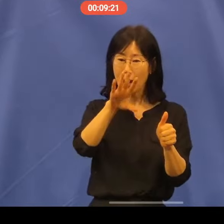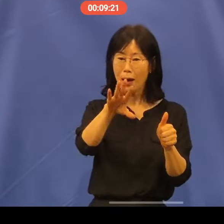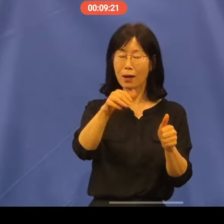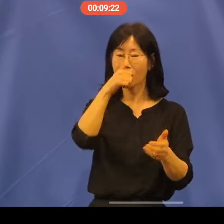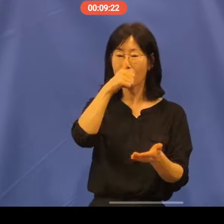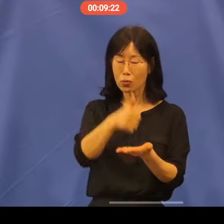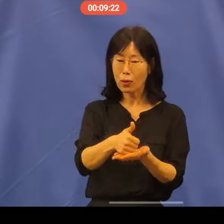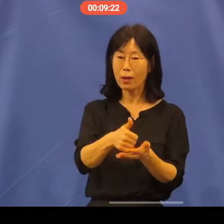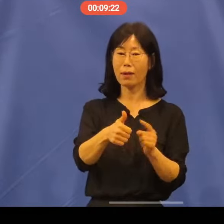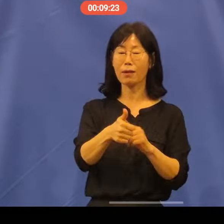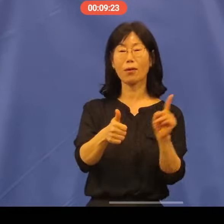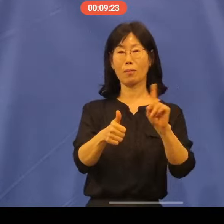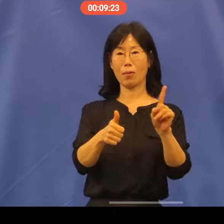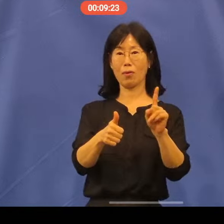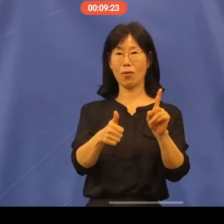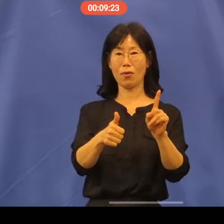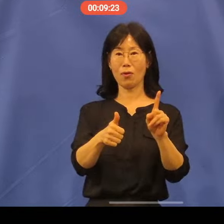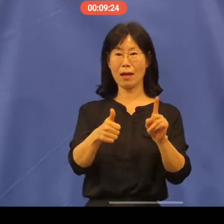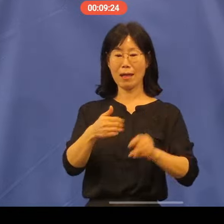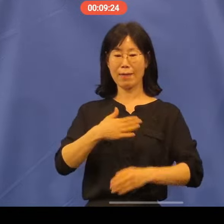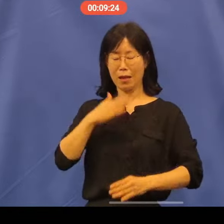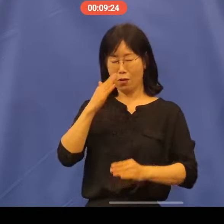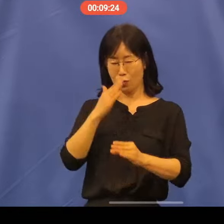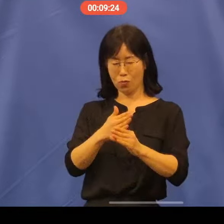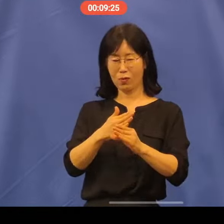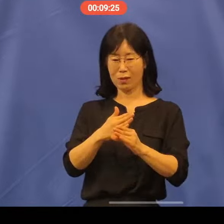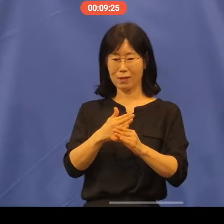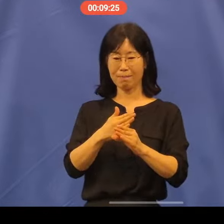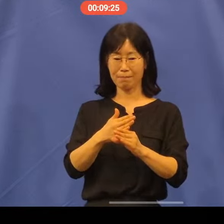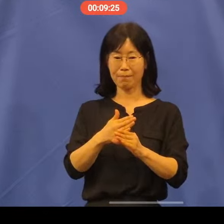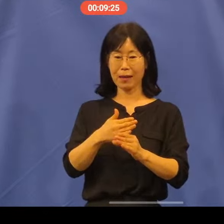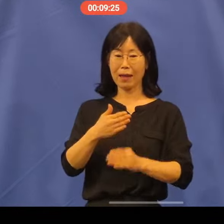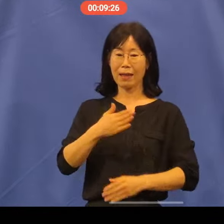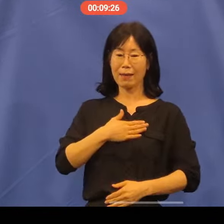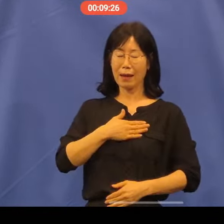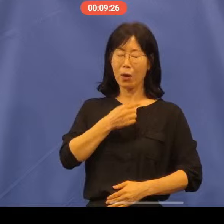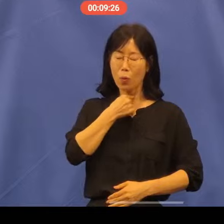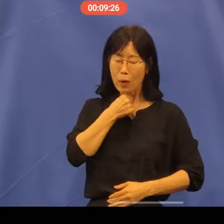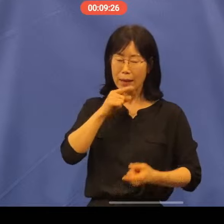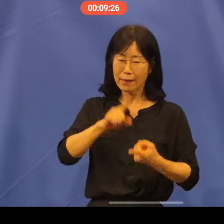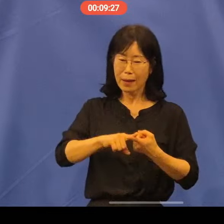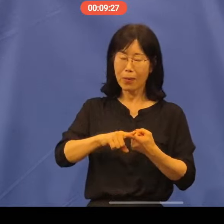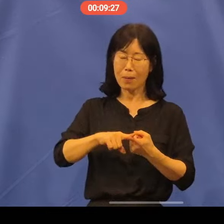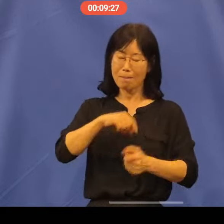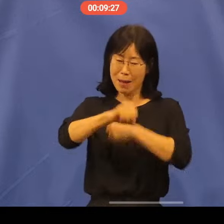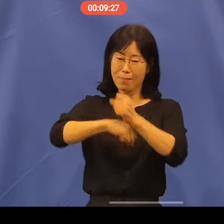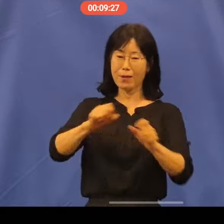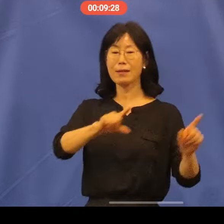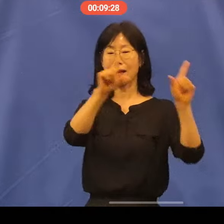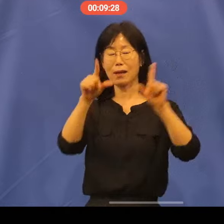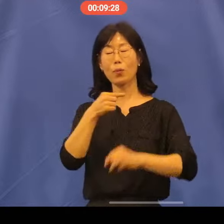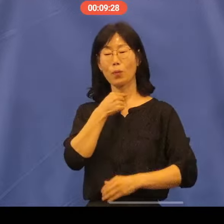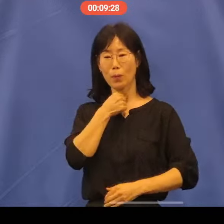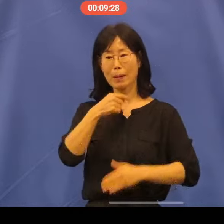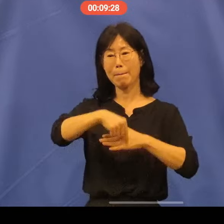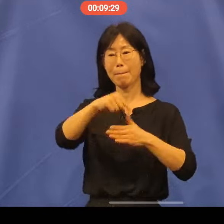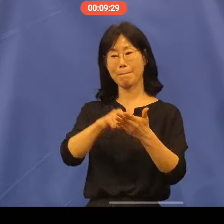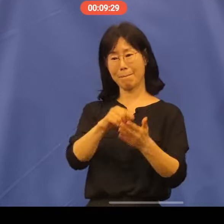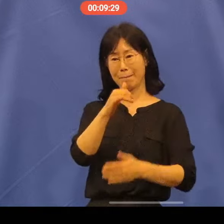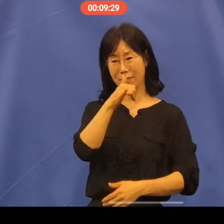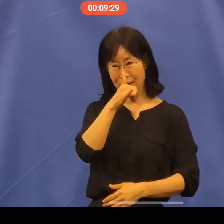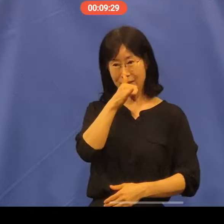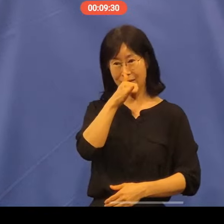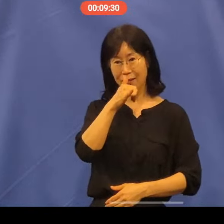성향이라고 지적했어요. 인간은 누구나 자기 자신에게로 굽어지는 성향을 가지고 있다는 거예요. 자기 중심에서